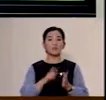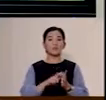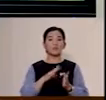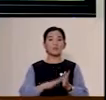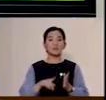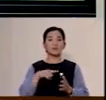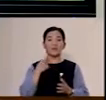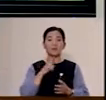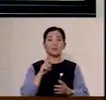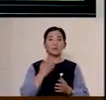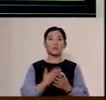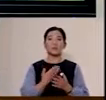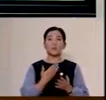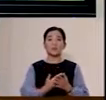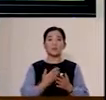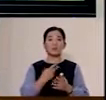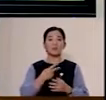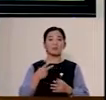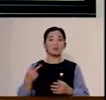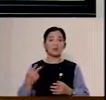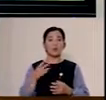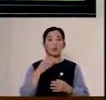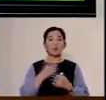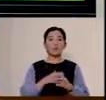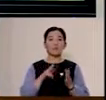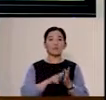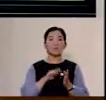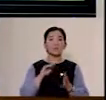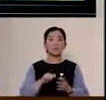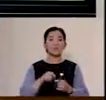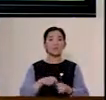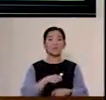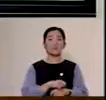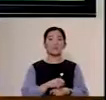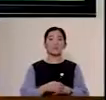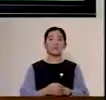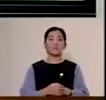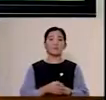что оно приблизительно равно около 8000 километров.